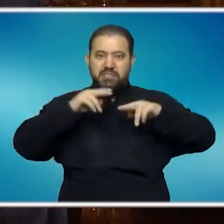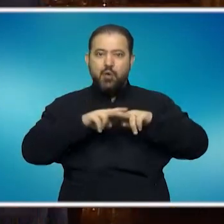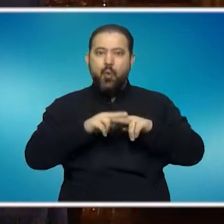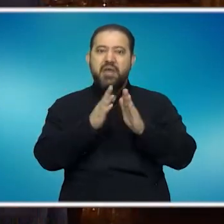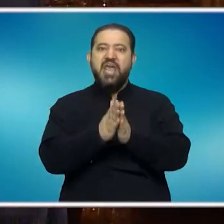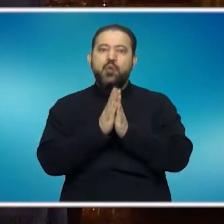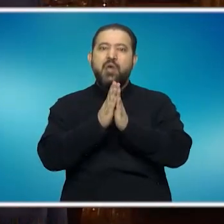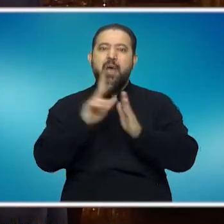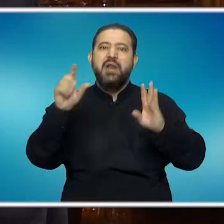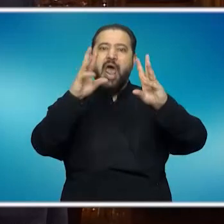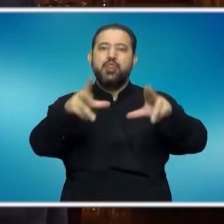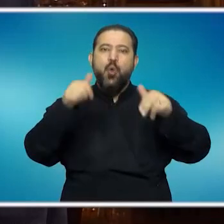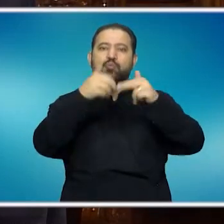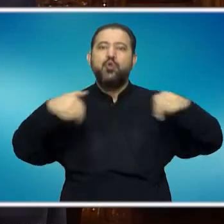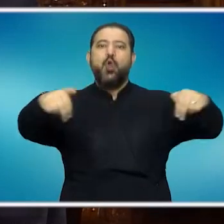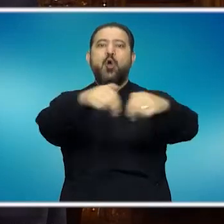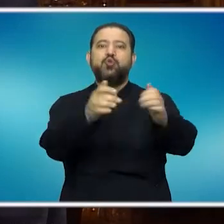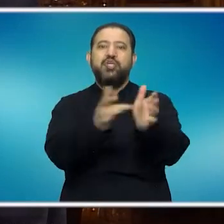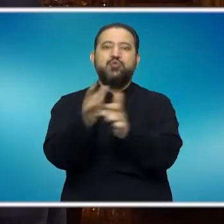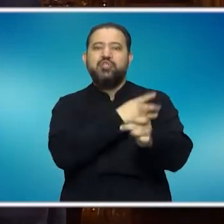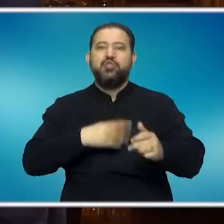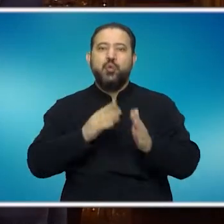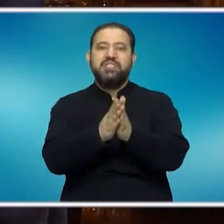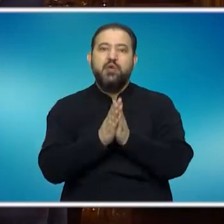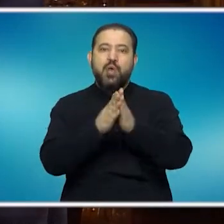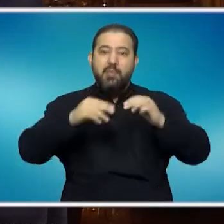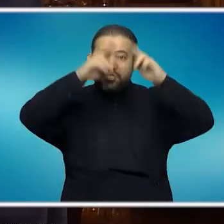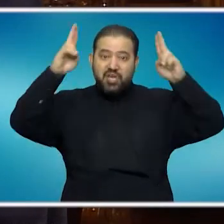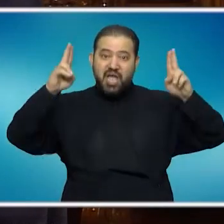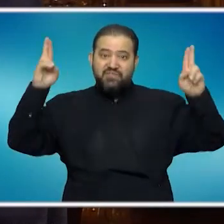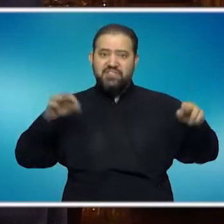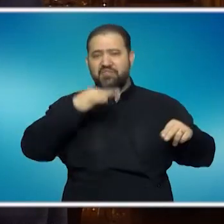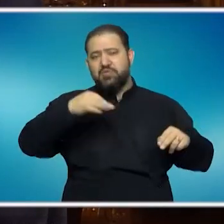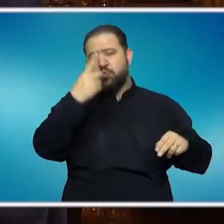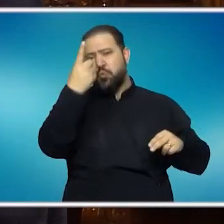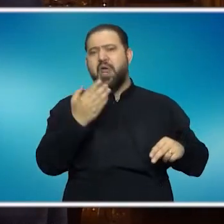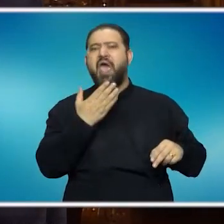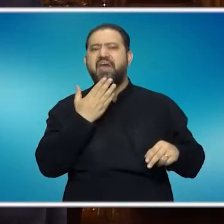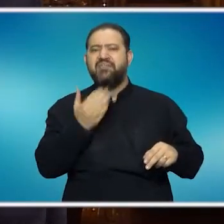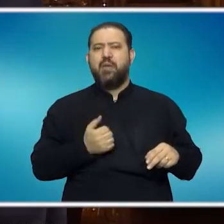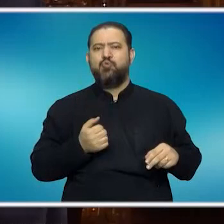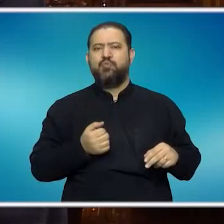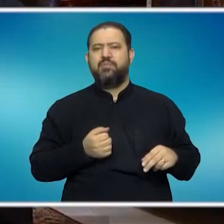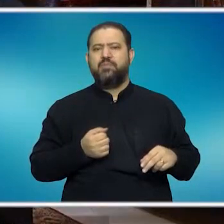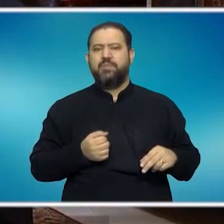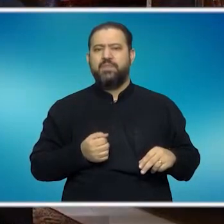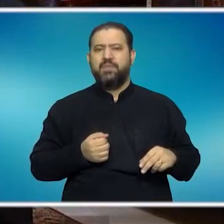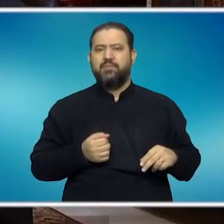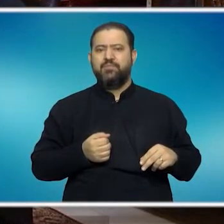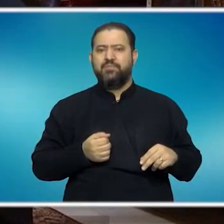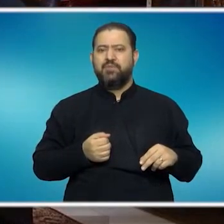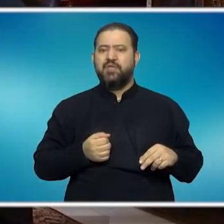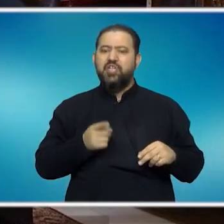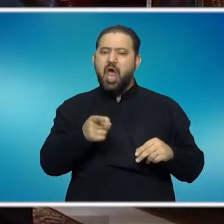ne amintim de ei și ne bucurăm și ei se roagă pentru noi. Atenție, vă dau și un singur exemplu. Unele din formațiunile care le-ați